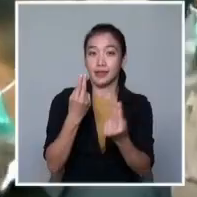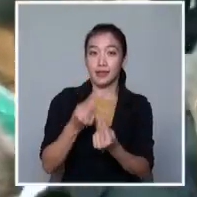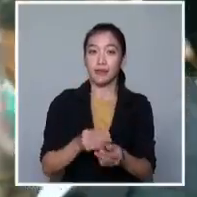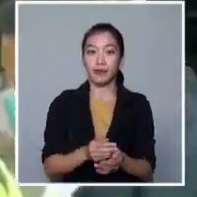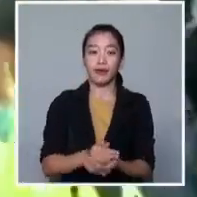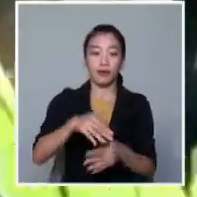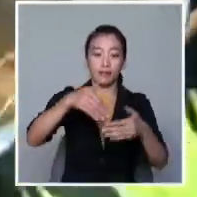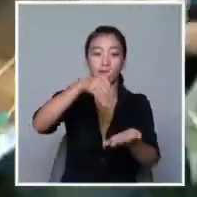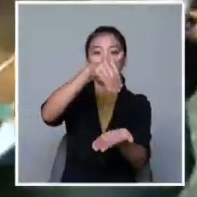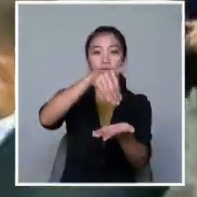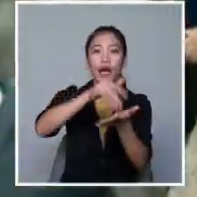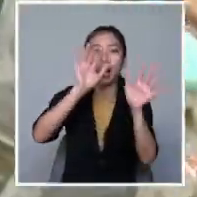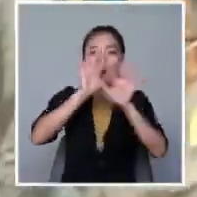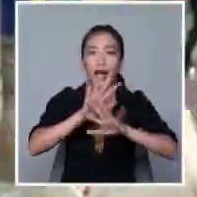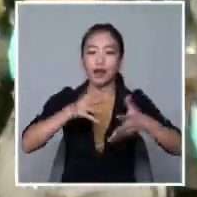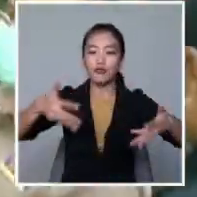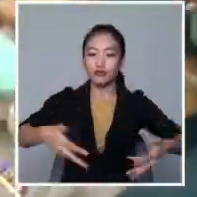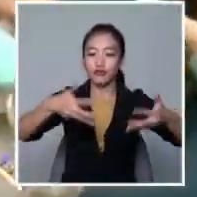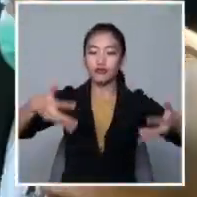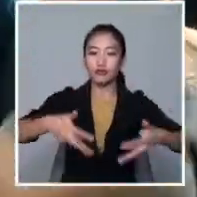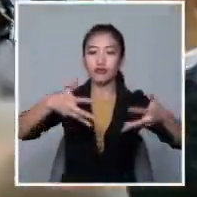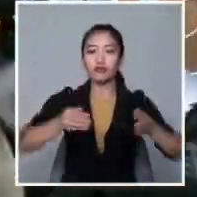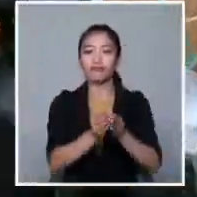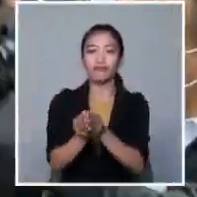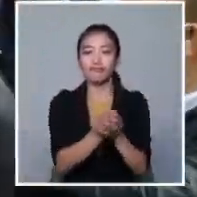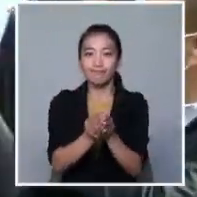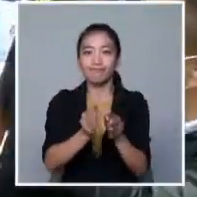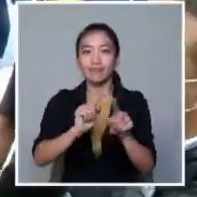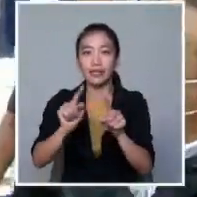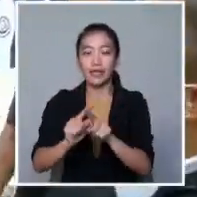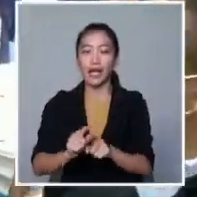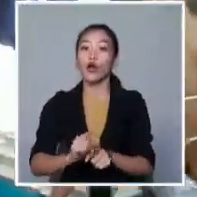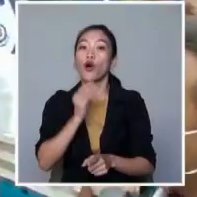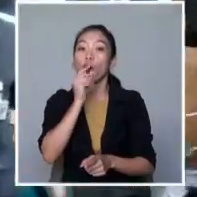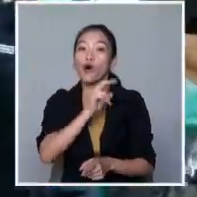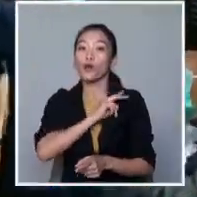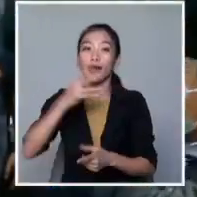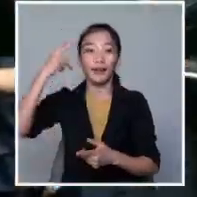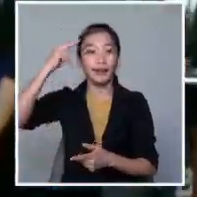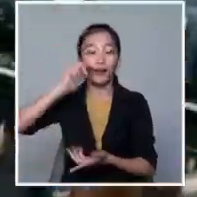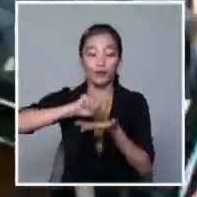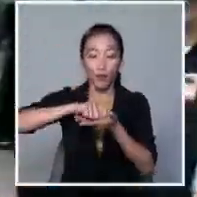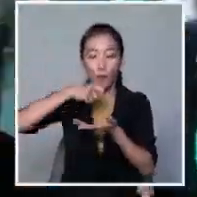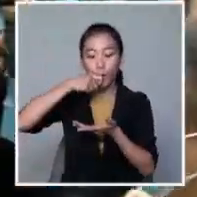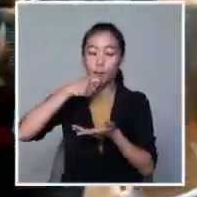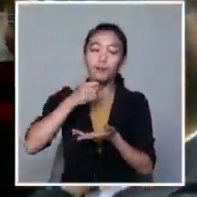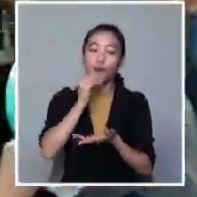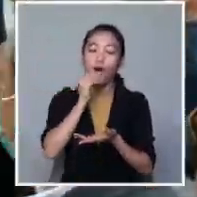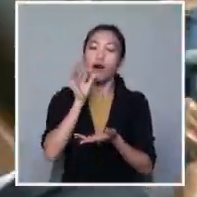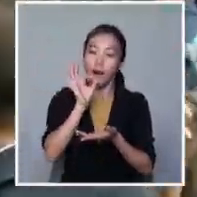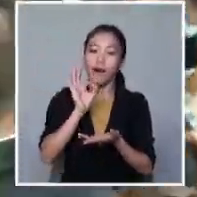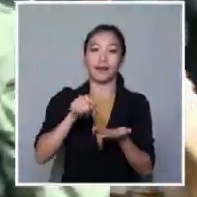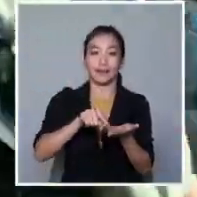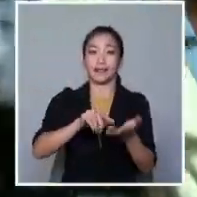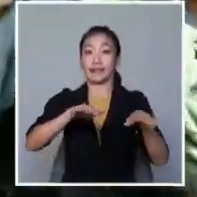นามของหน่วยบัญชาการทหารพัฒนาพร้อมกับชิมอาหารที่เตรียมแจกจ่ายให้กับผู้ประสบภัยต่อจากนั้นนะคะนายกรัฐมน